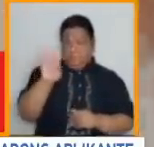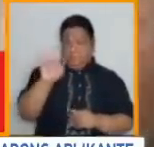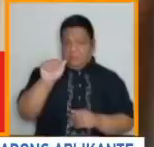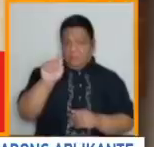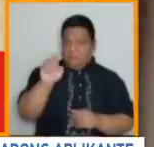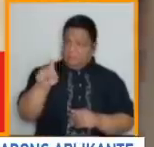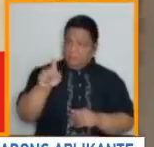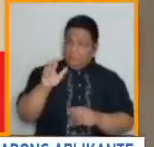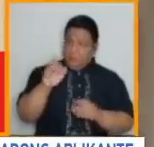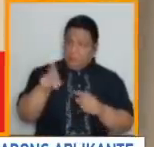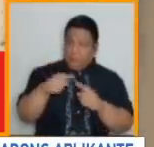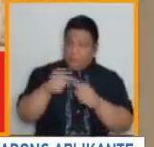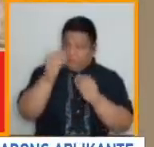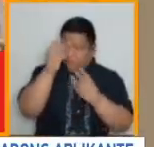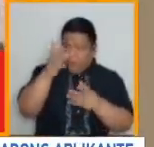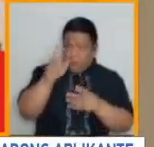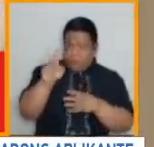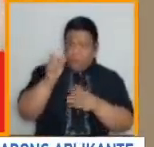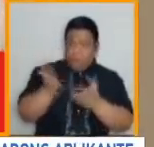Very recently.